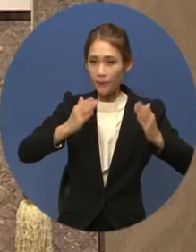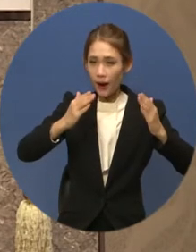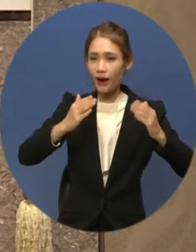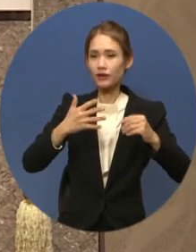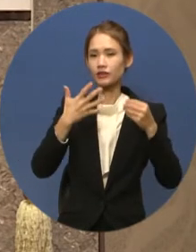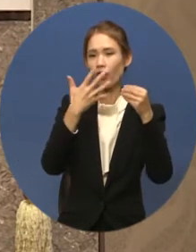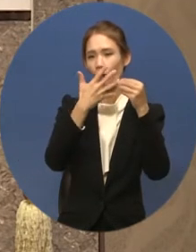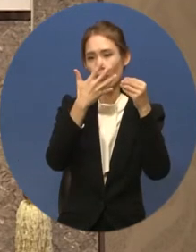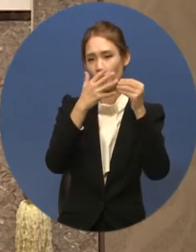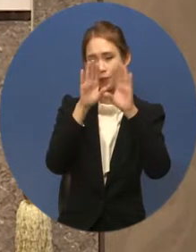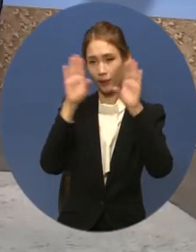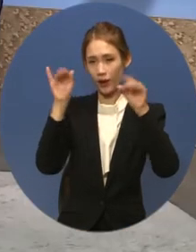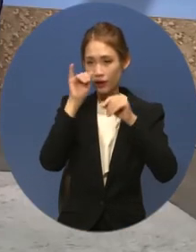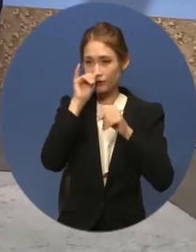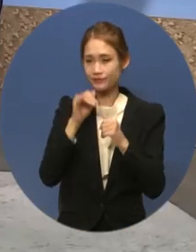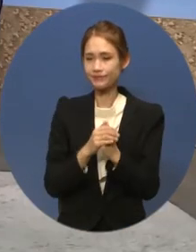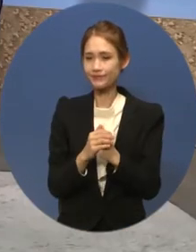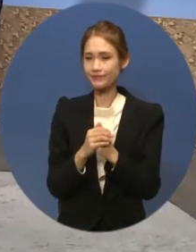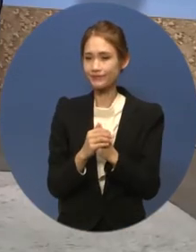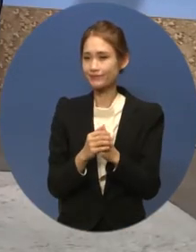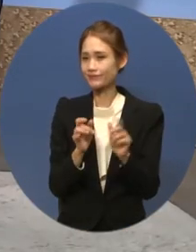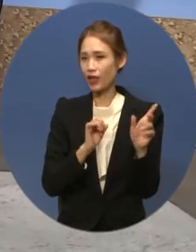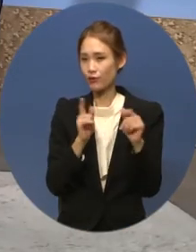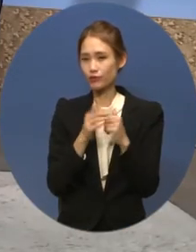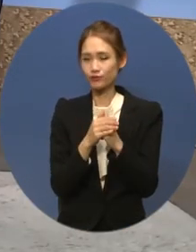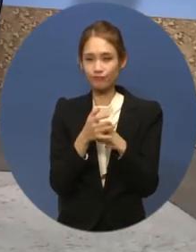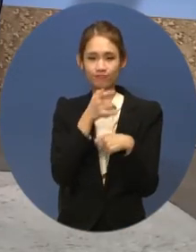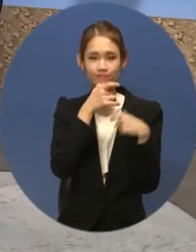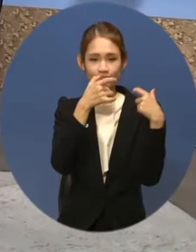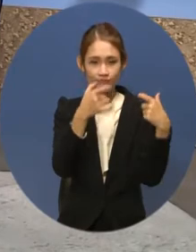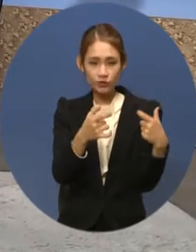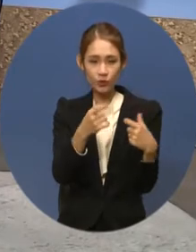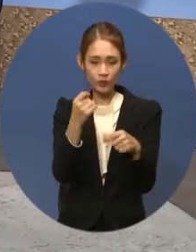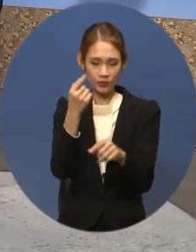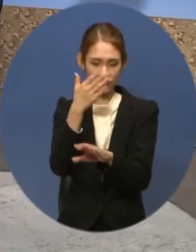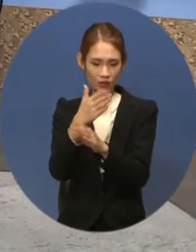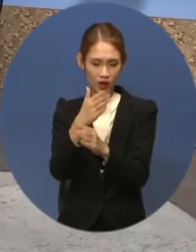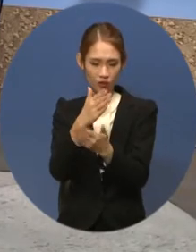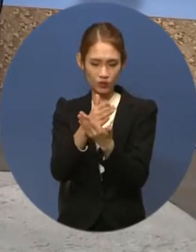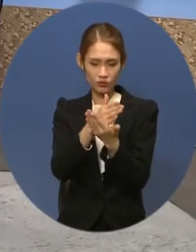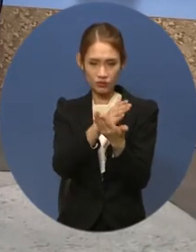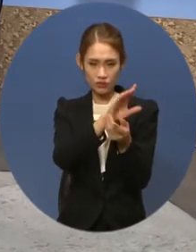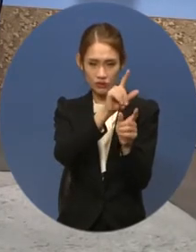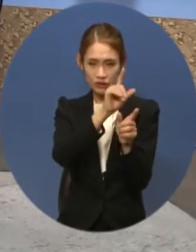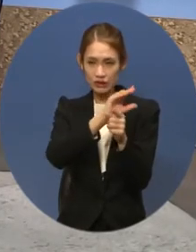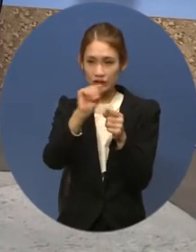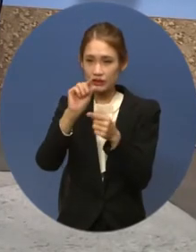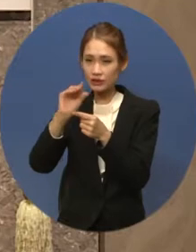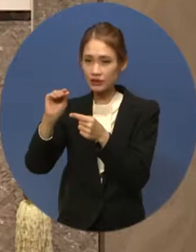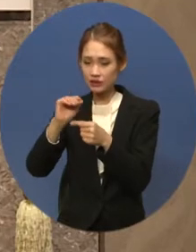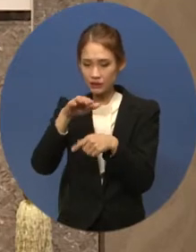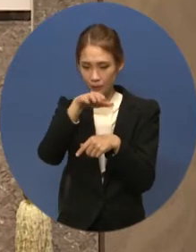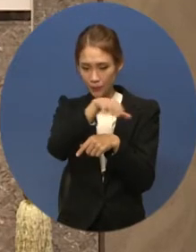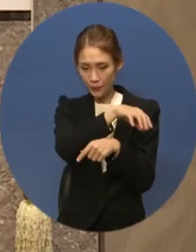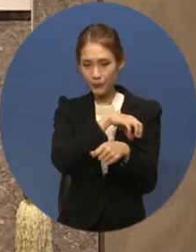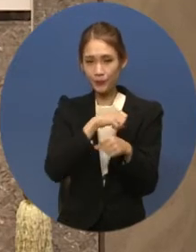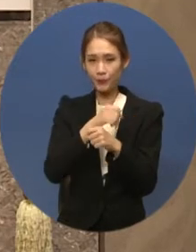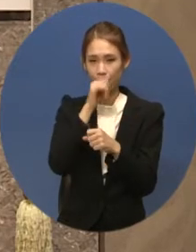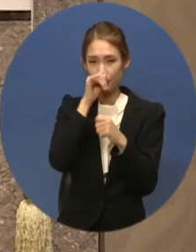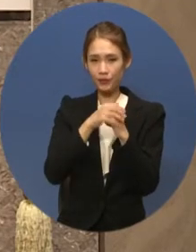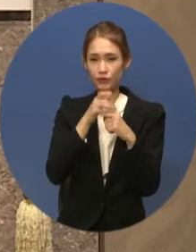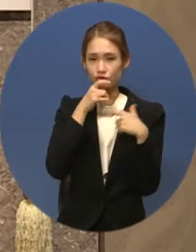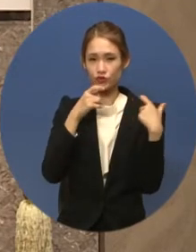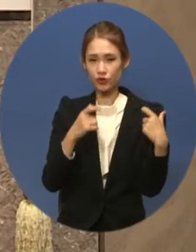개원하게 됩니다 예 그러면 은 주로 의 수도권 보다는 좀 지역의 많은 하시나요 어 수도권의 는